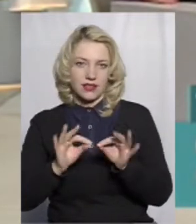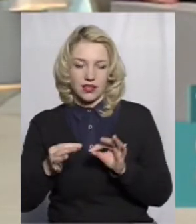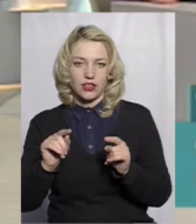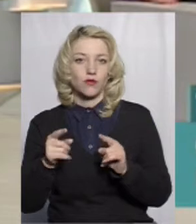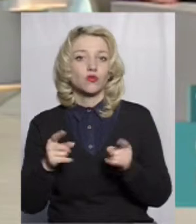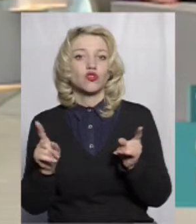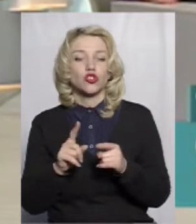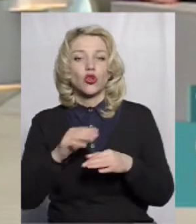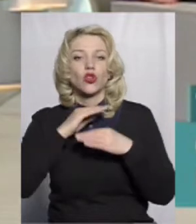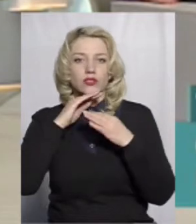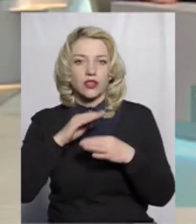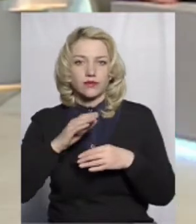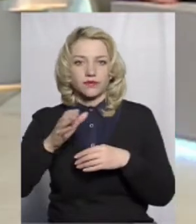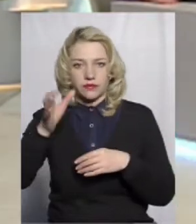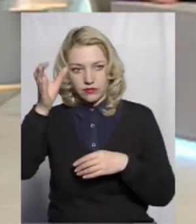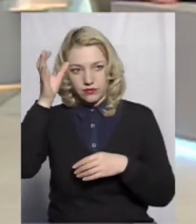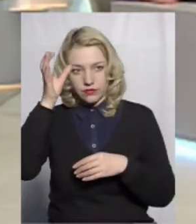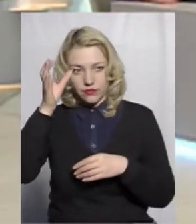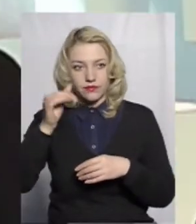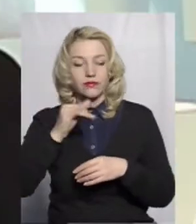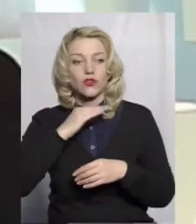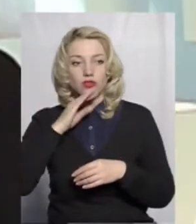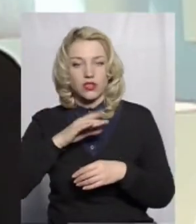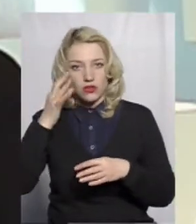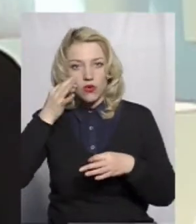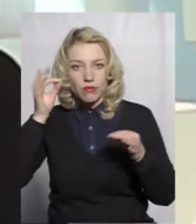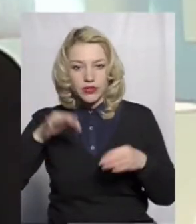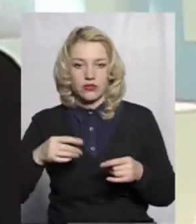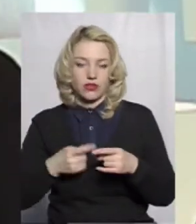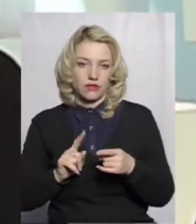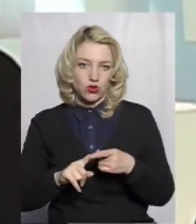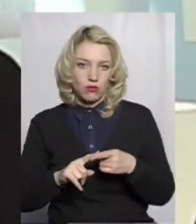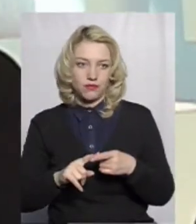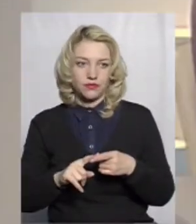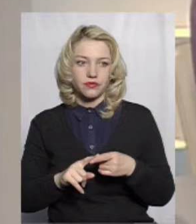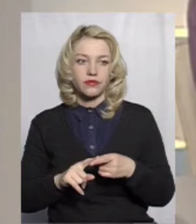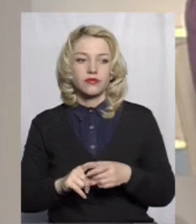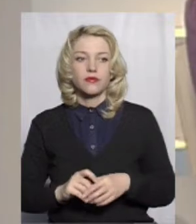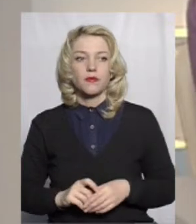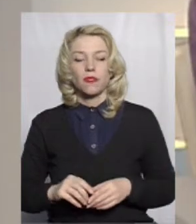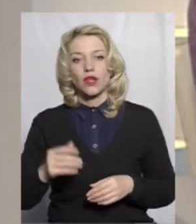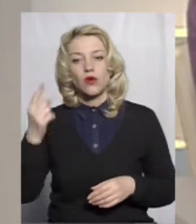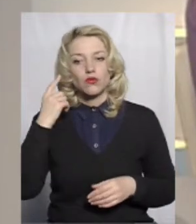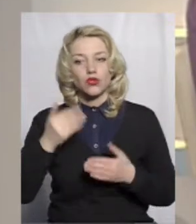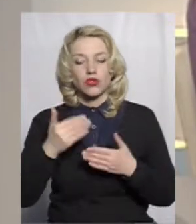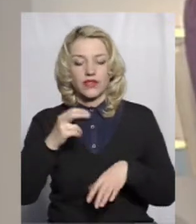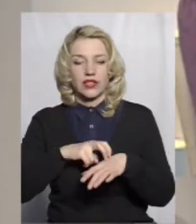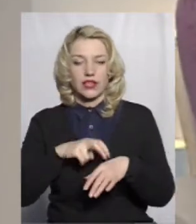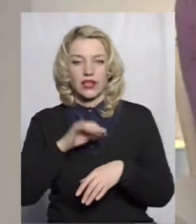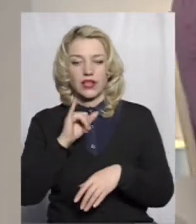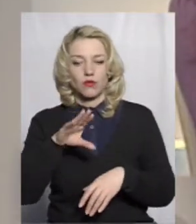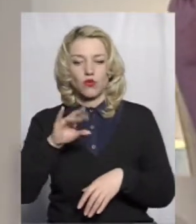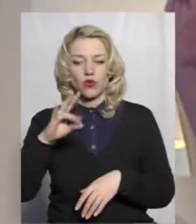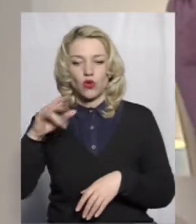що достатньо освіти і достатньо обізнаності для цього. А от почули від лікаря-імунолога в сюжеті, яка каже, що